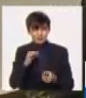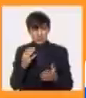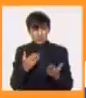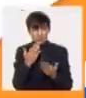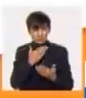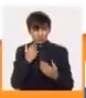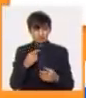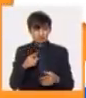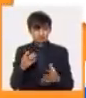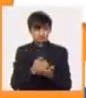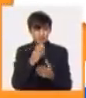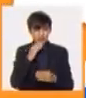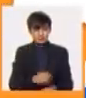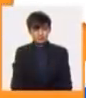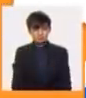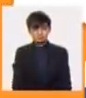нелегкой.